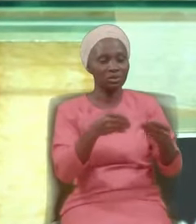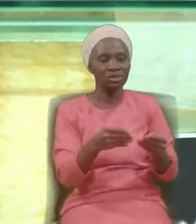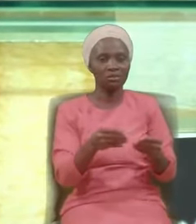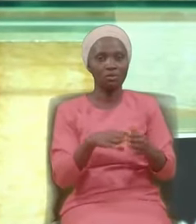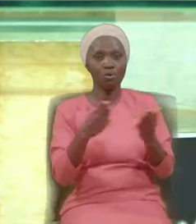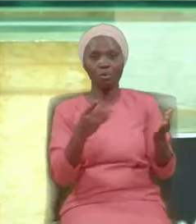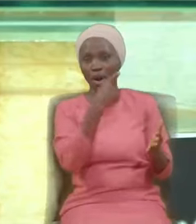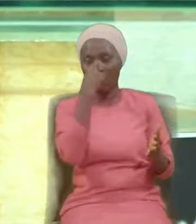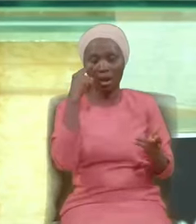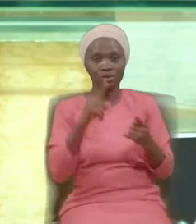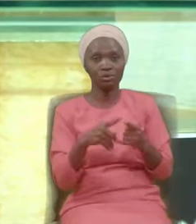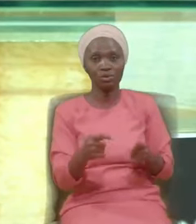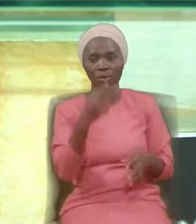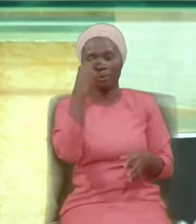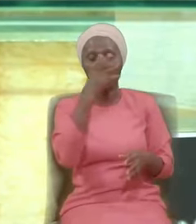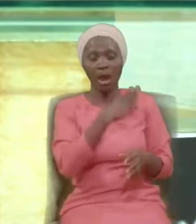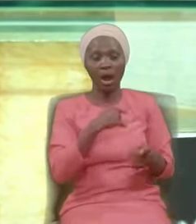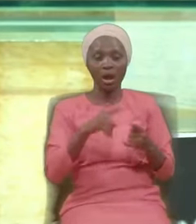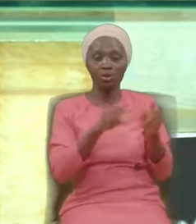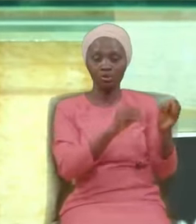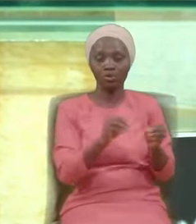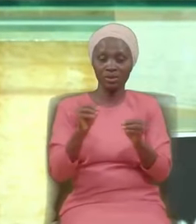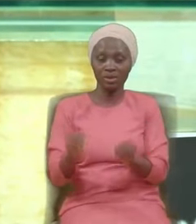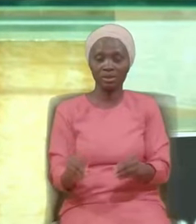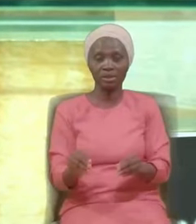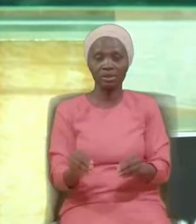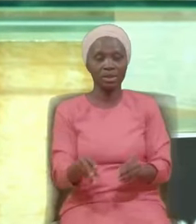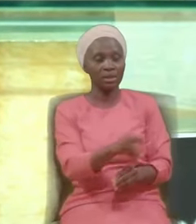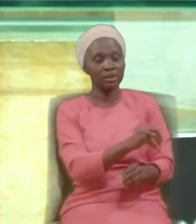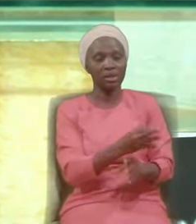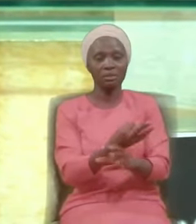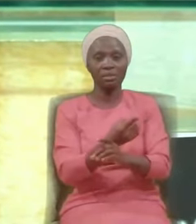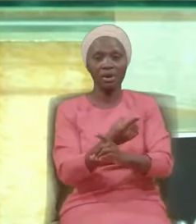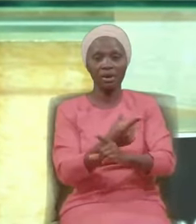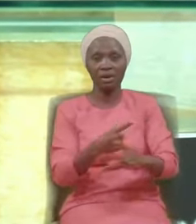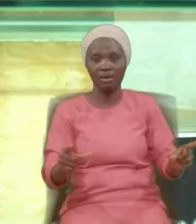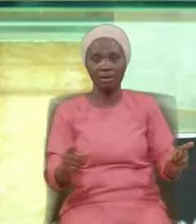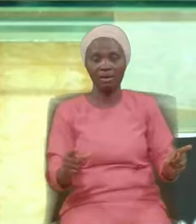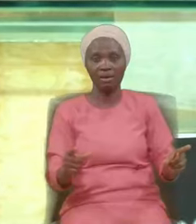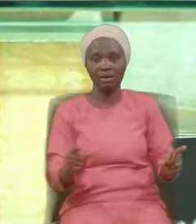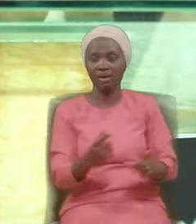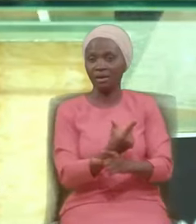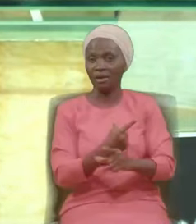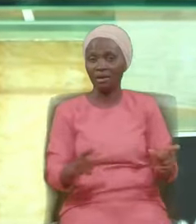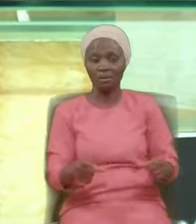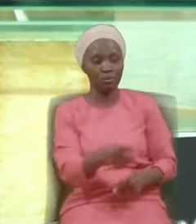le recouvrement de la vue. Pour renvoyer libres les opprimés